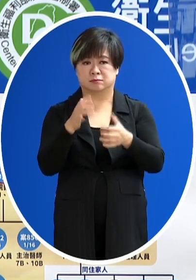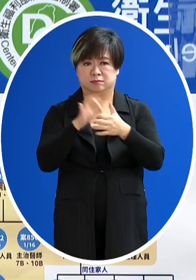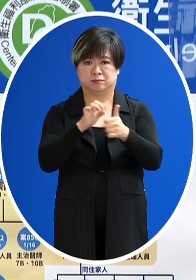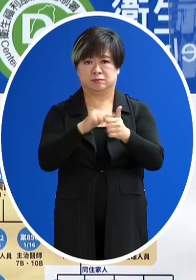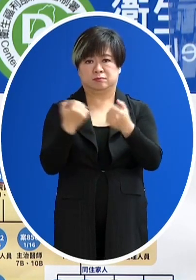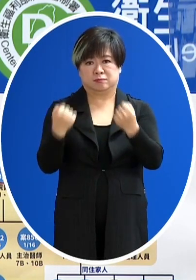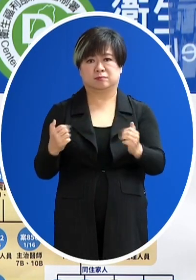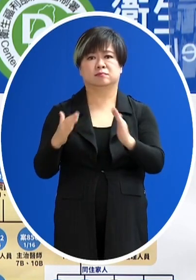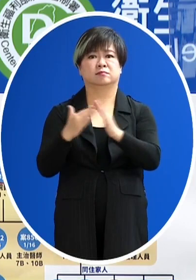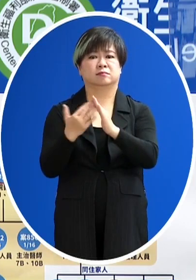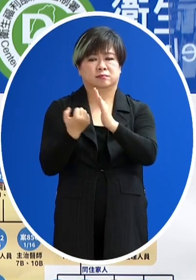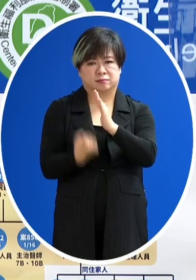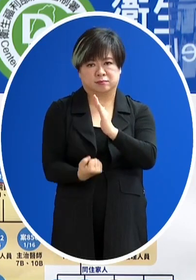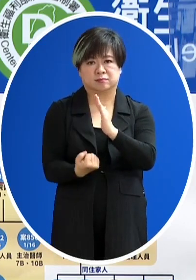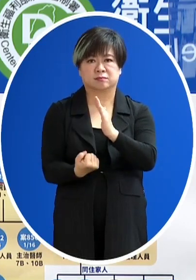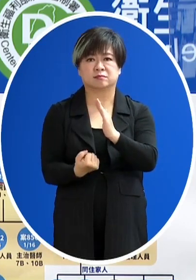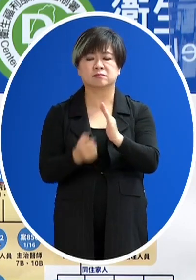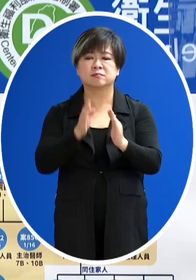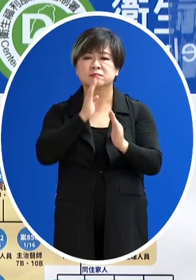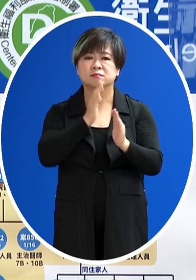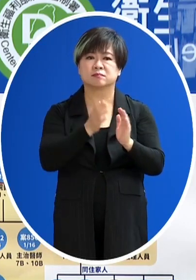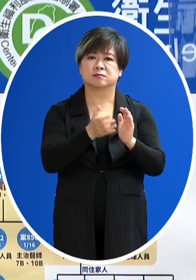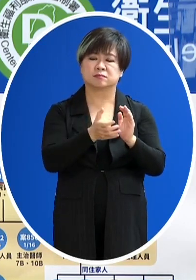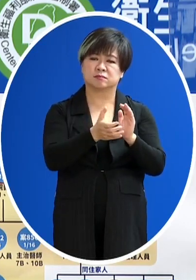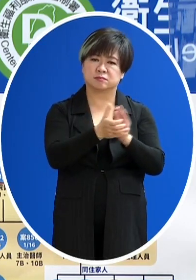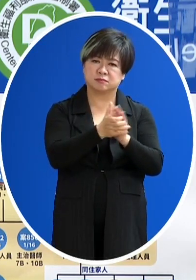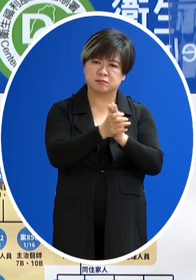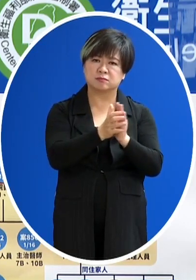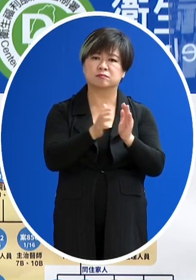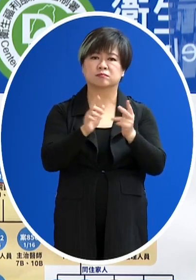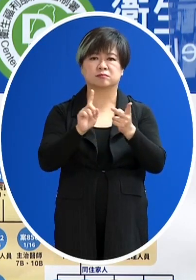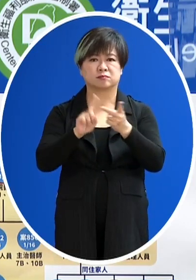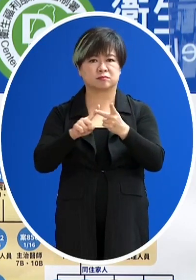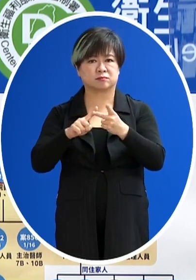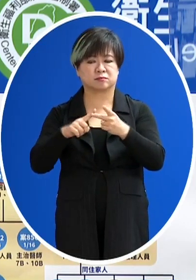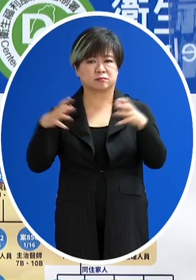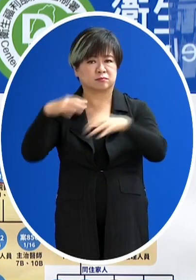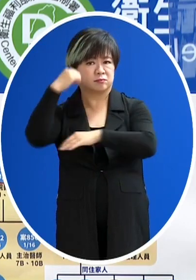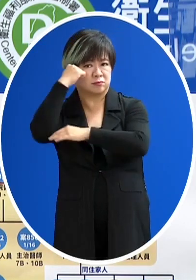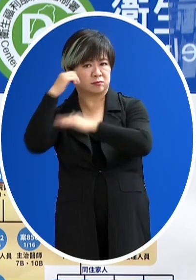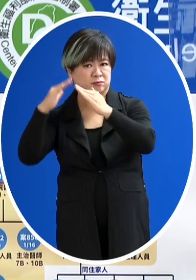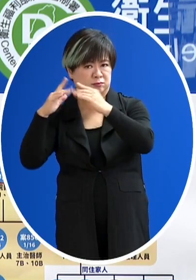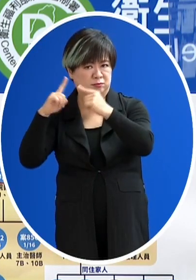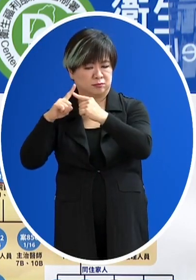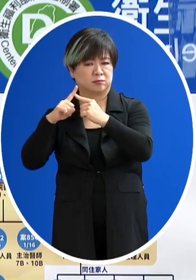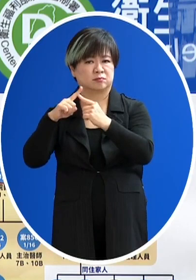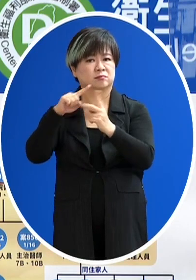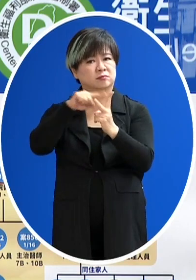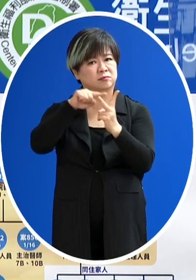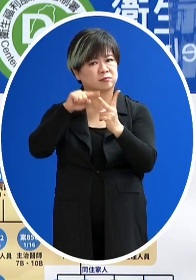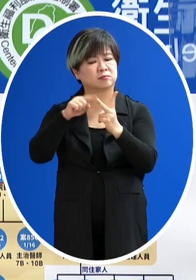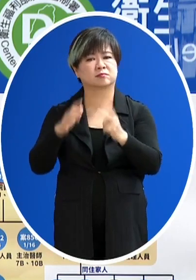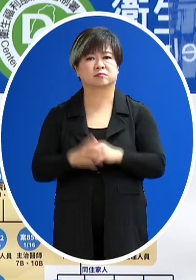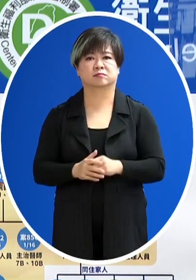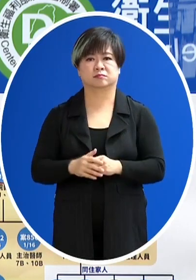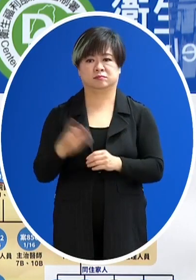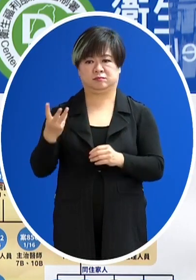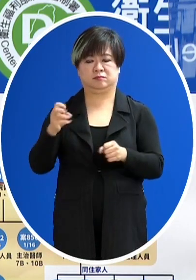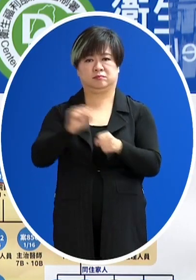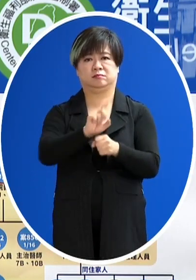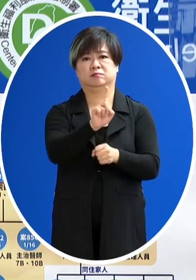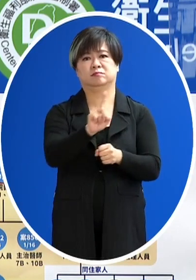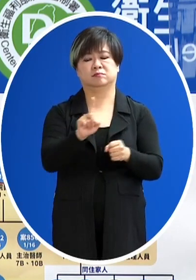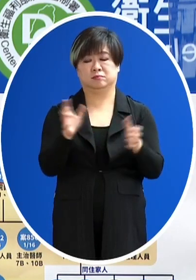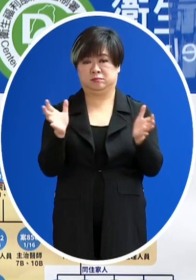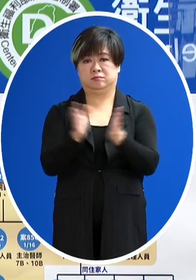以它是一个一个朋友那还有一个同住的家人那总共是3+1，同住家有